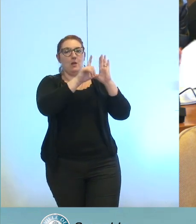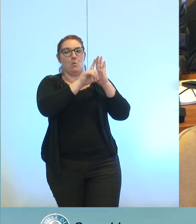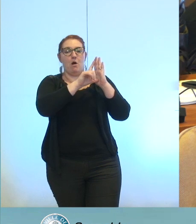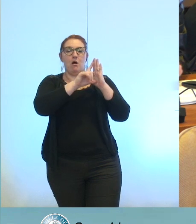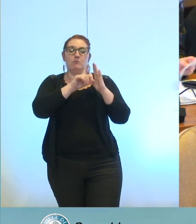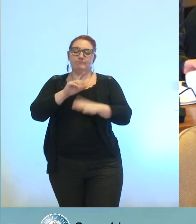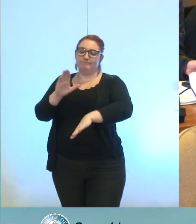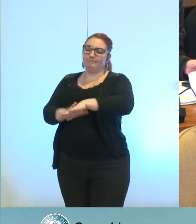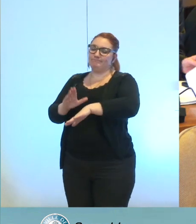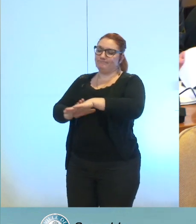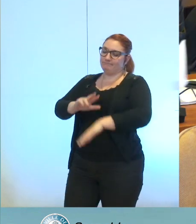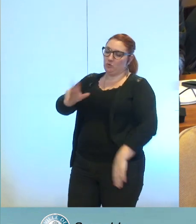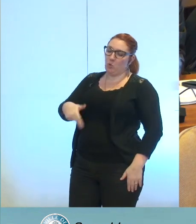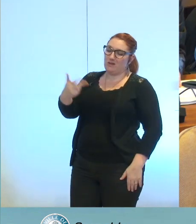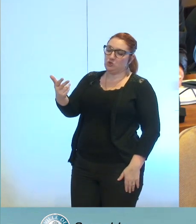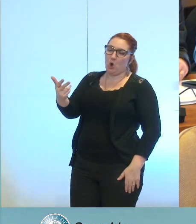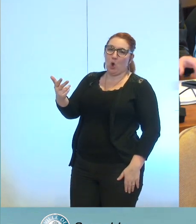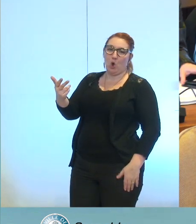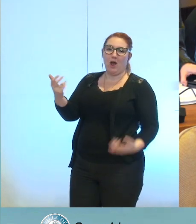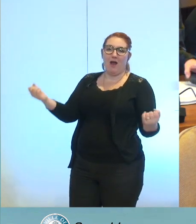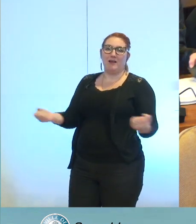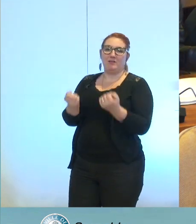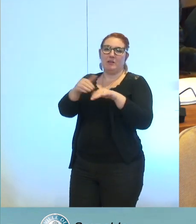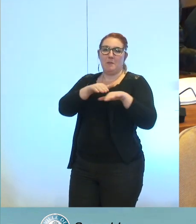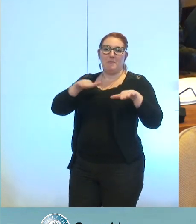demande que 3 heur d'activité